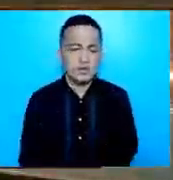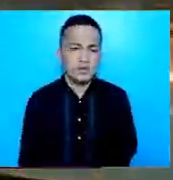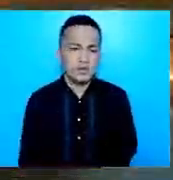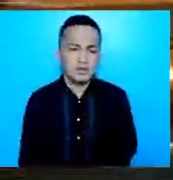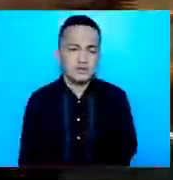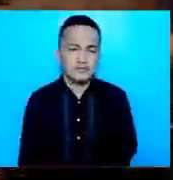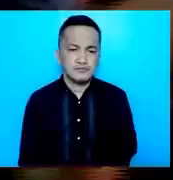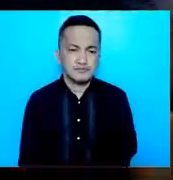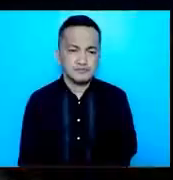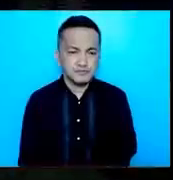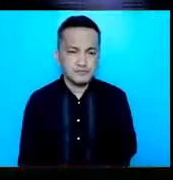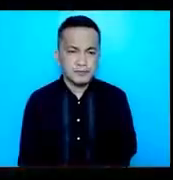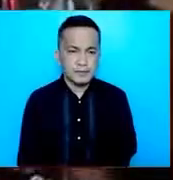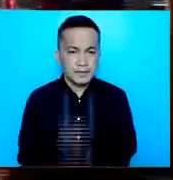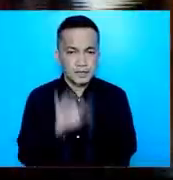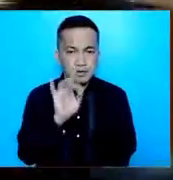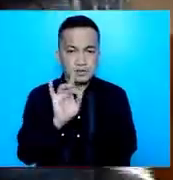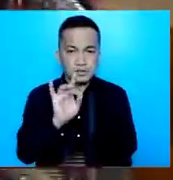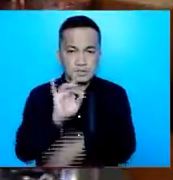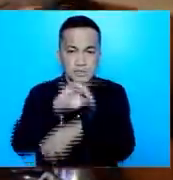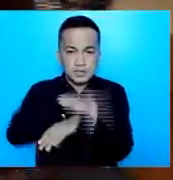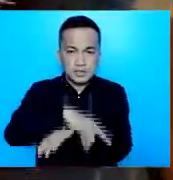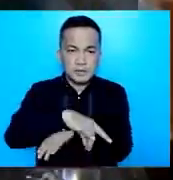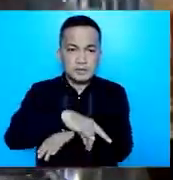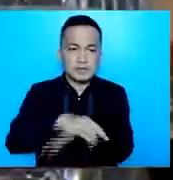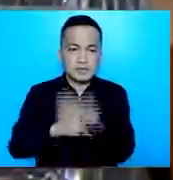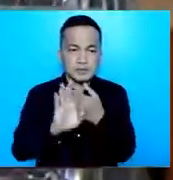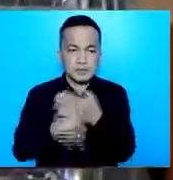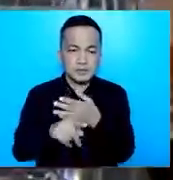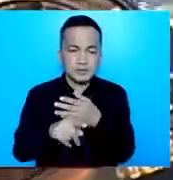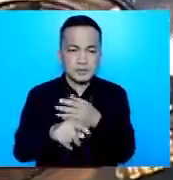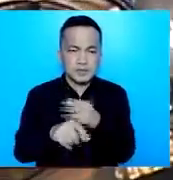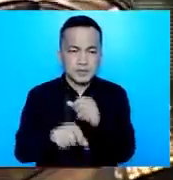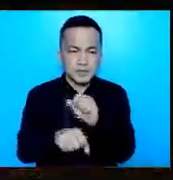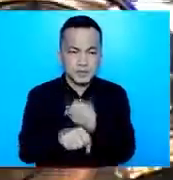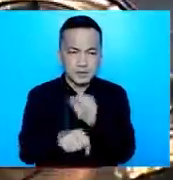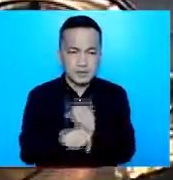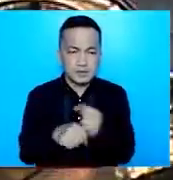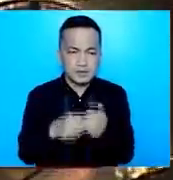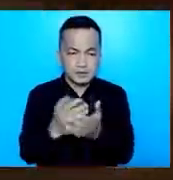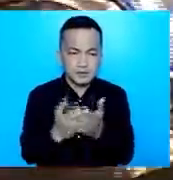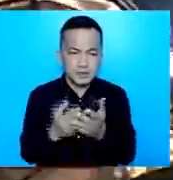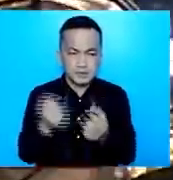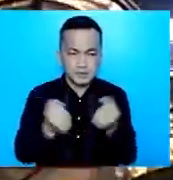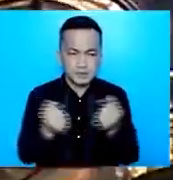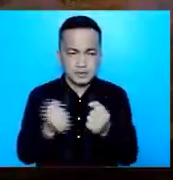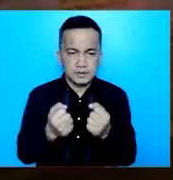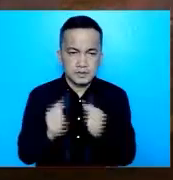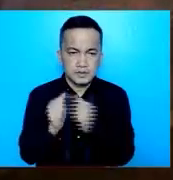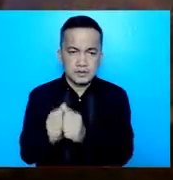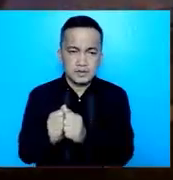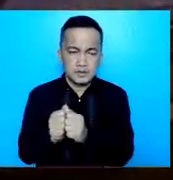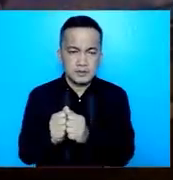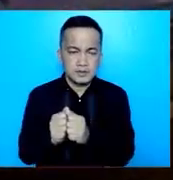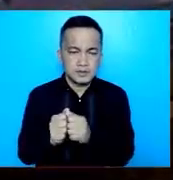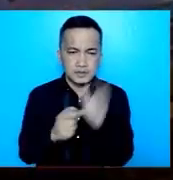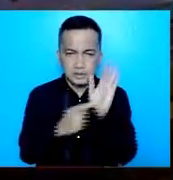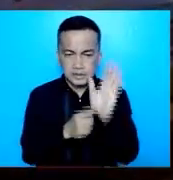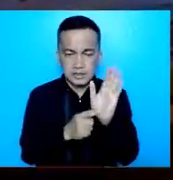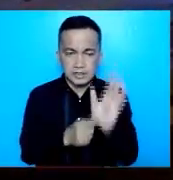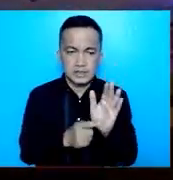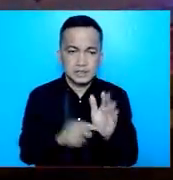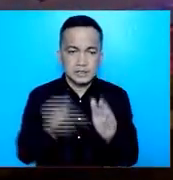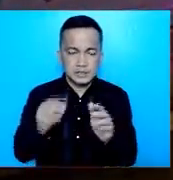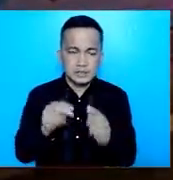Pagdating naman ng alas 8 ng gabi, nagbalikan na sa pasada ang ilang tsuper na sumama sa transport strike. Kailangan pa rin daw